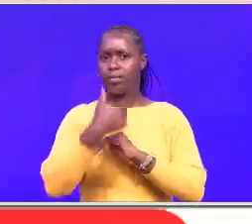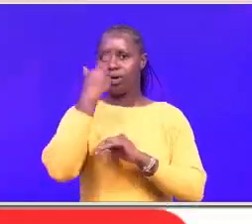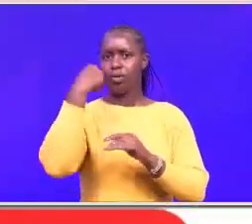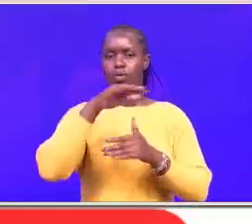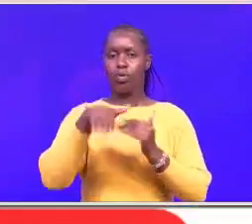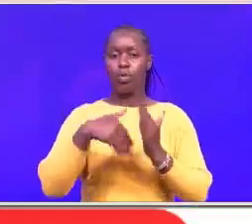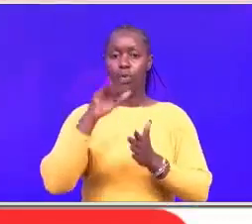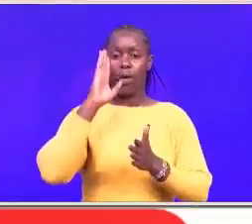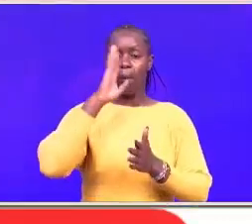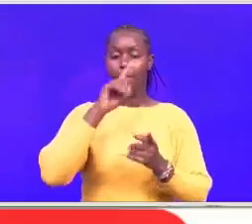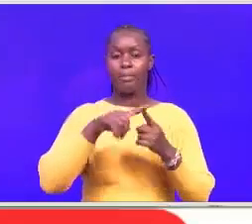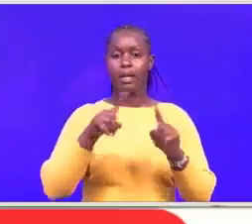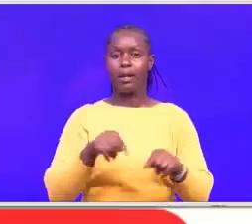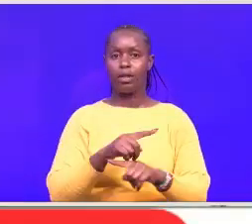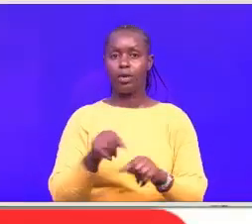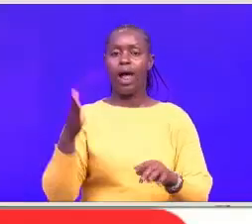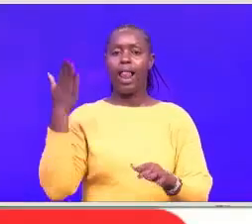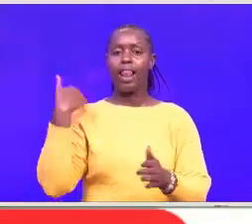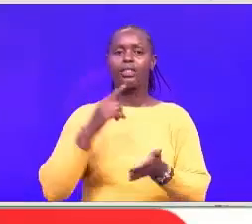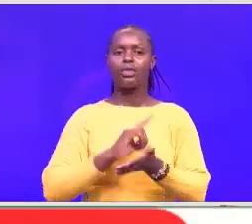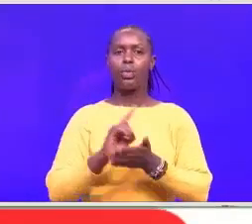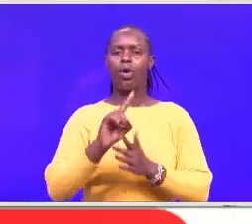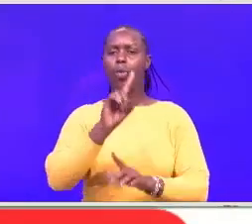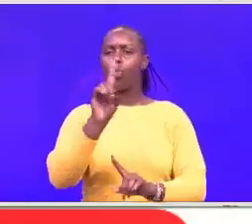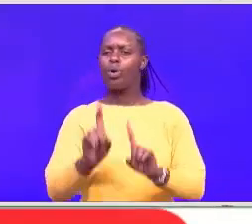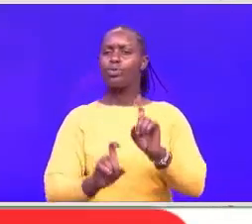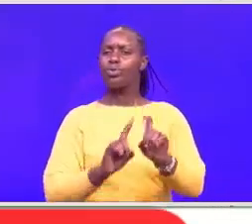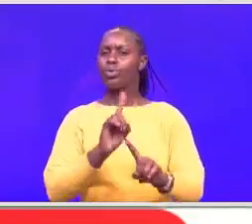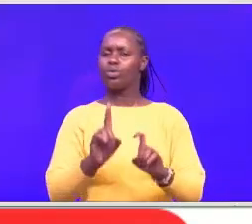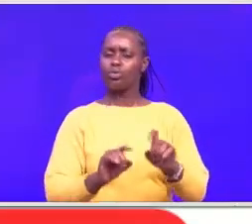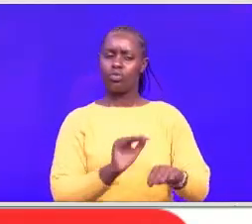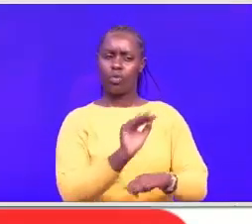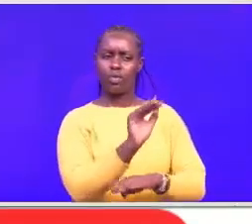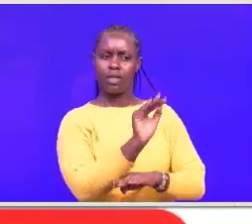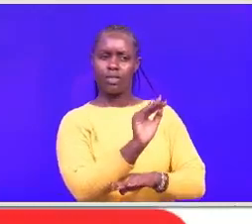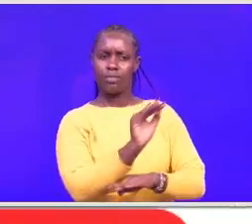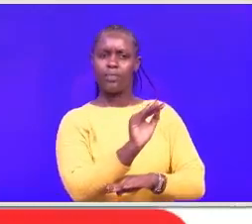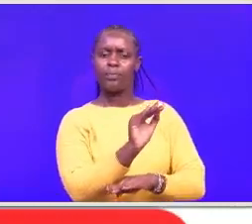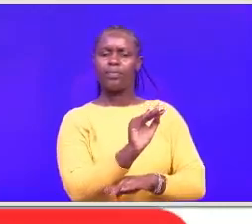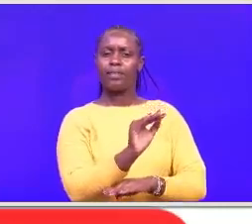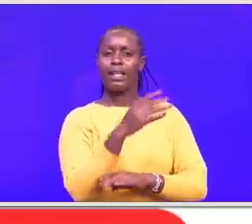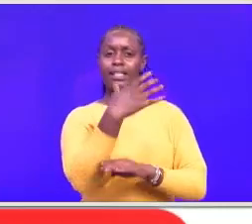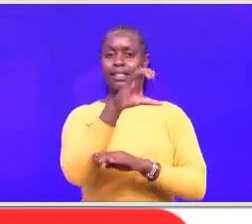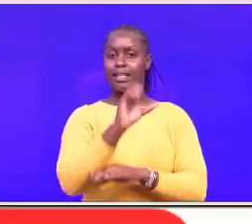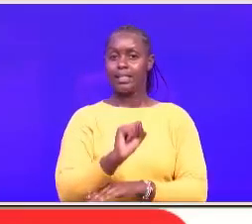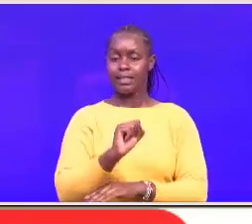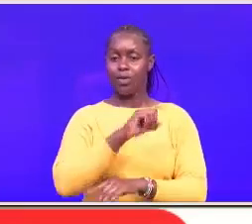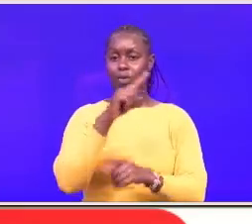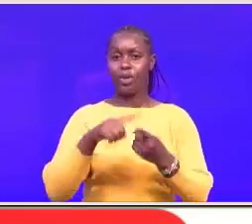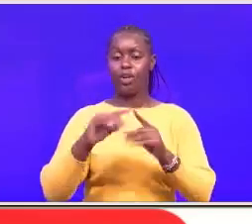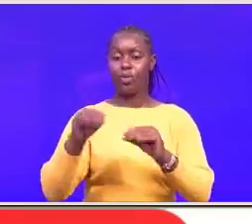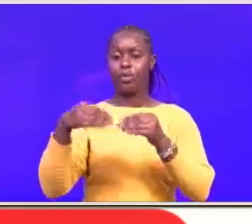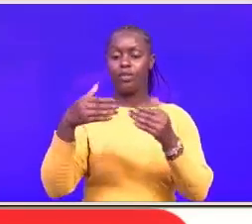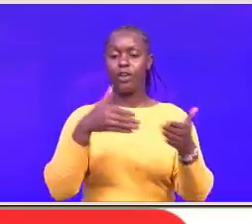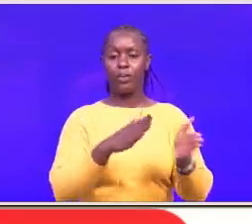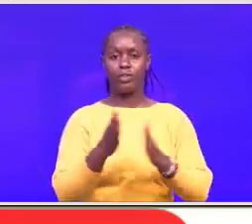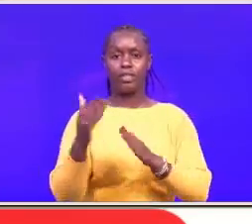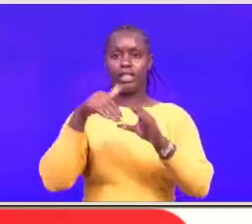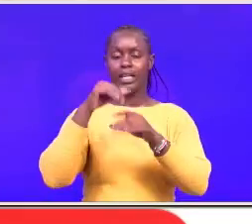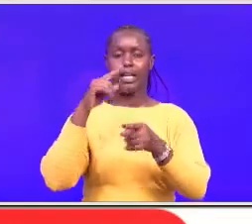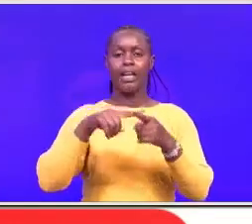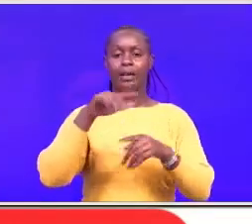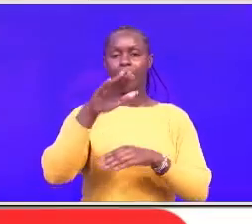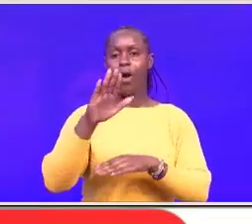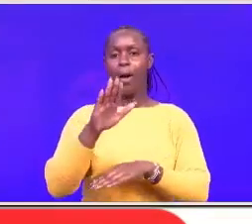problem. Wiki iliyopita maswali tata yaliulizwa kwa waziri huyo mbele ya bunge, ambapo alipewa nafasi. Wewe kama